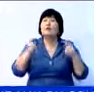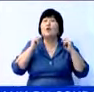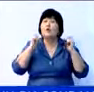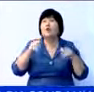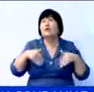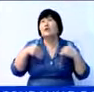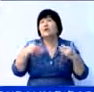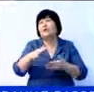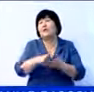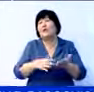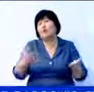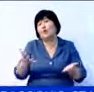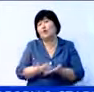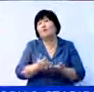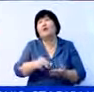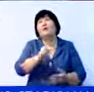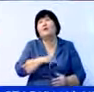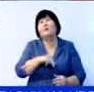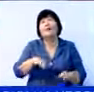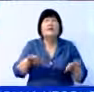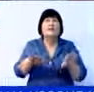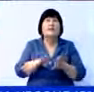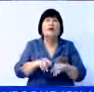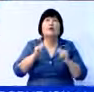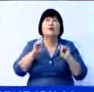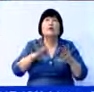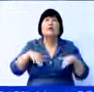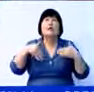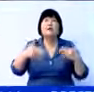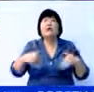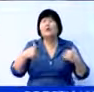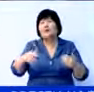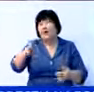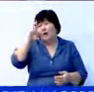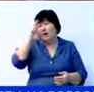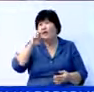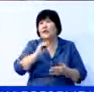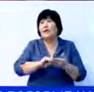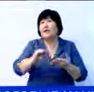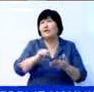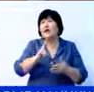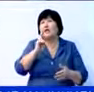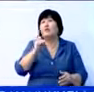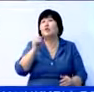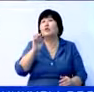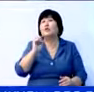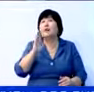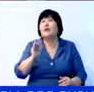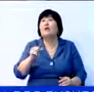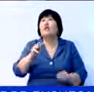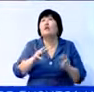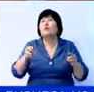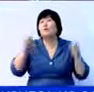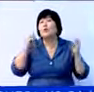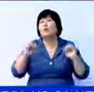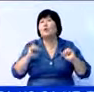и пожелал дальнейших успехов в работе. Также юбиляру были переданы поздравления государственного секретаря Крымбека Кучербаева и министра